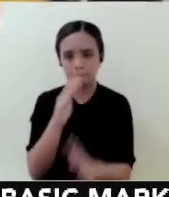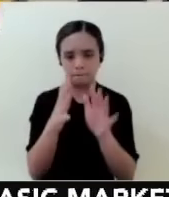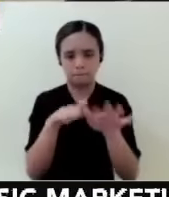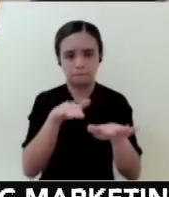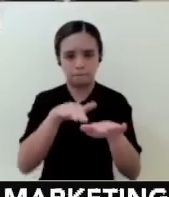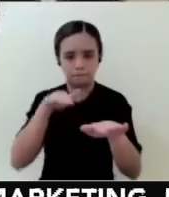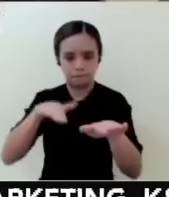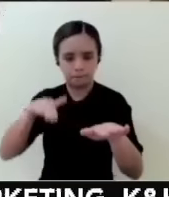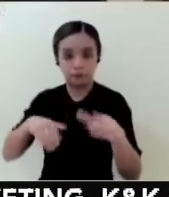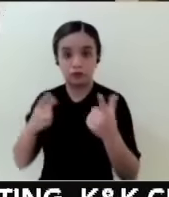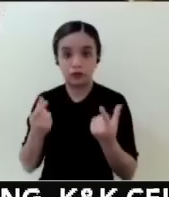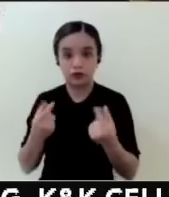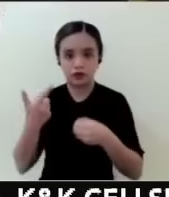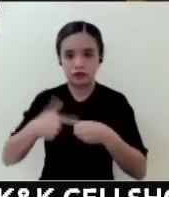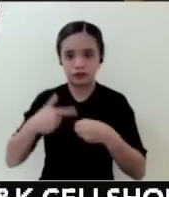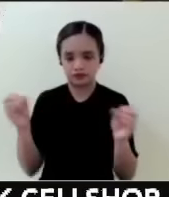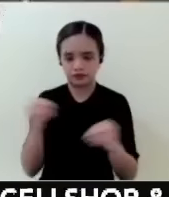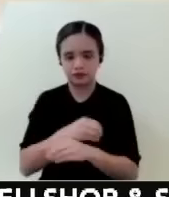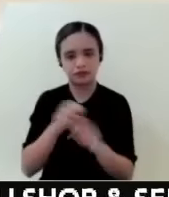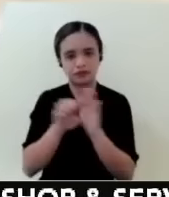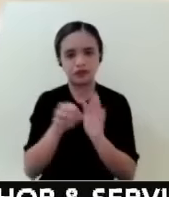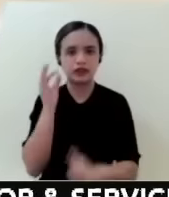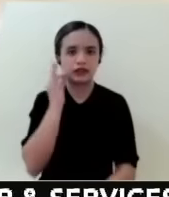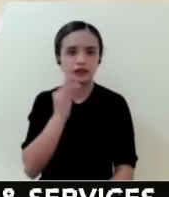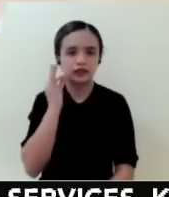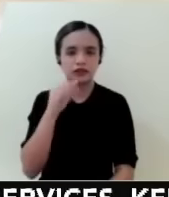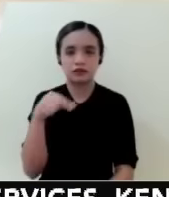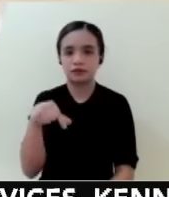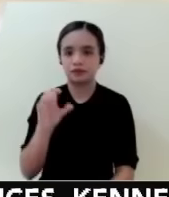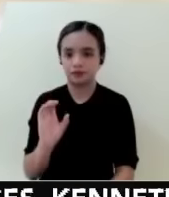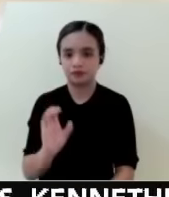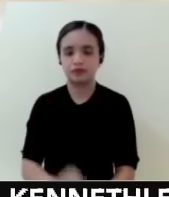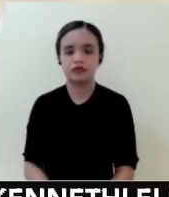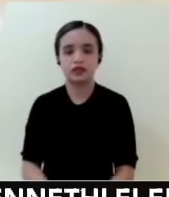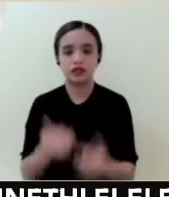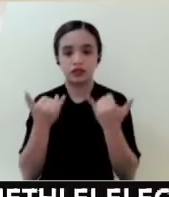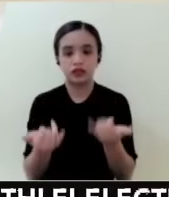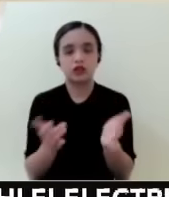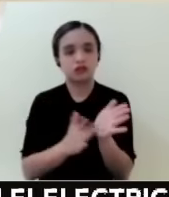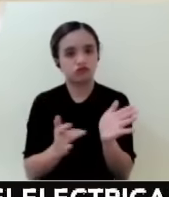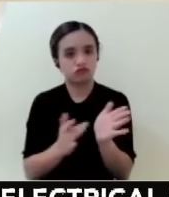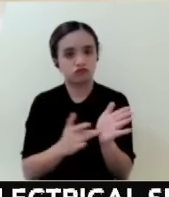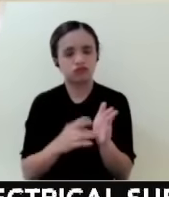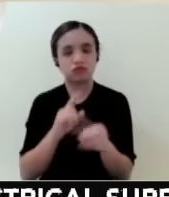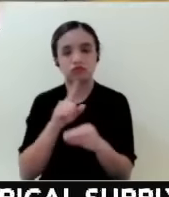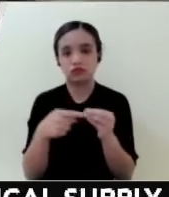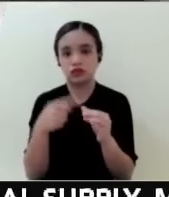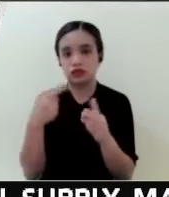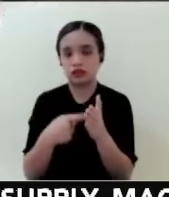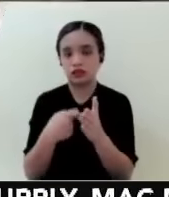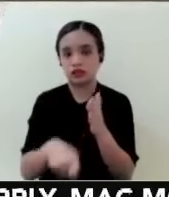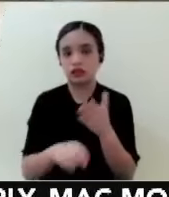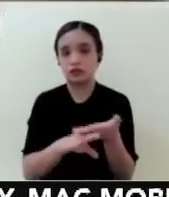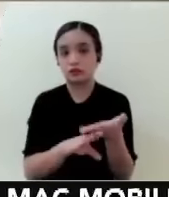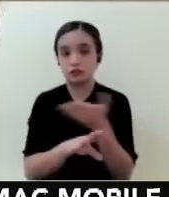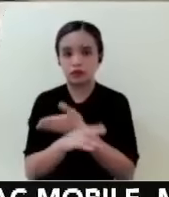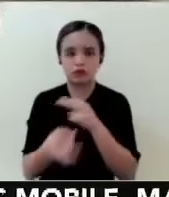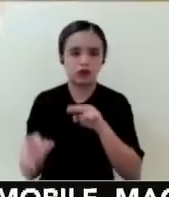gasolinahan gaya sa Fairview sa Quezon City. Sinasamantala nila ang presyo ngayon bago ang taas